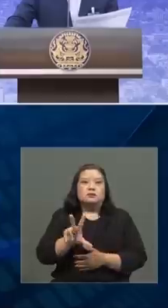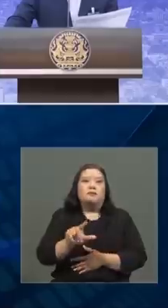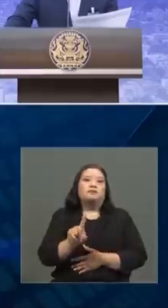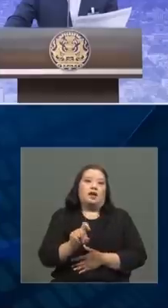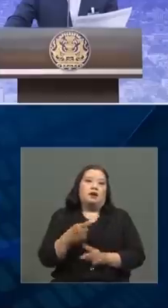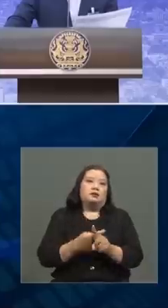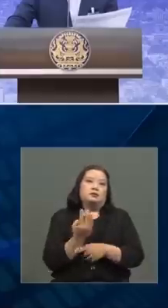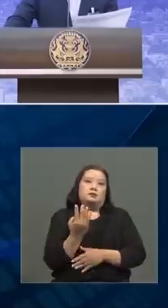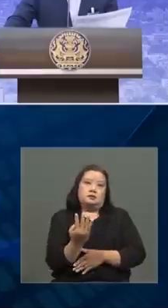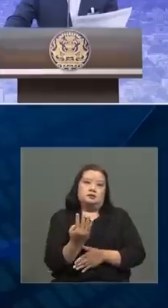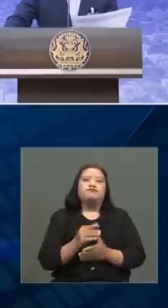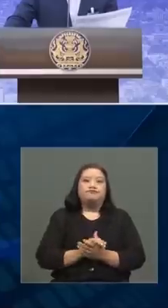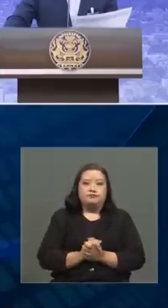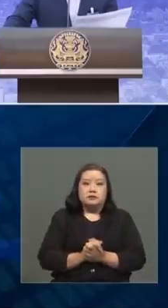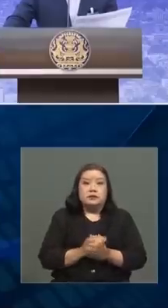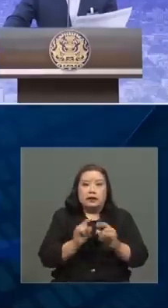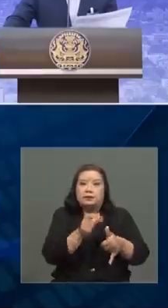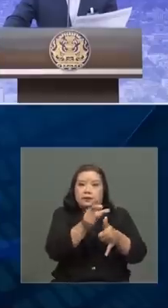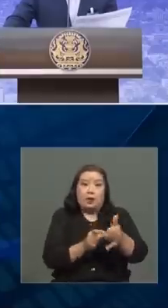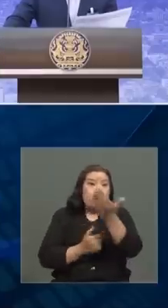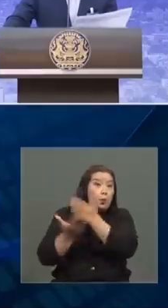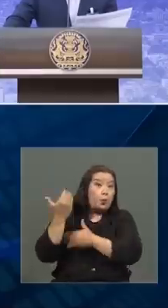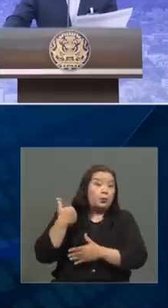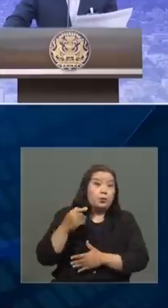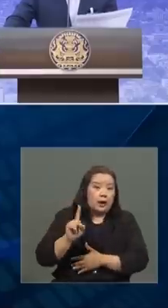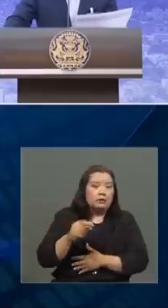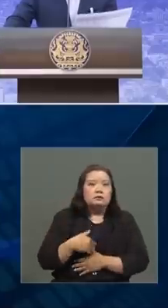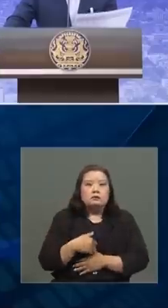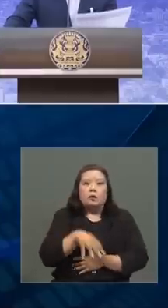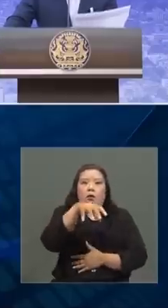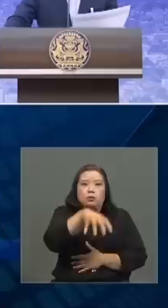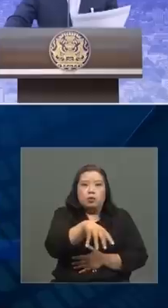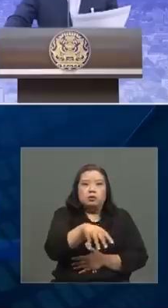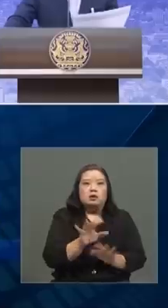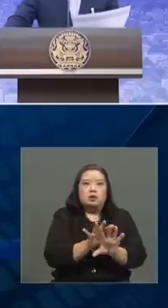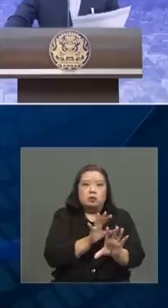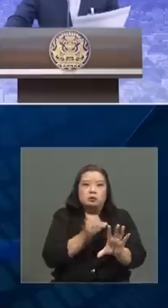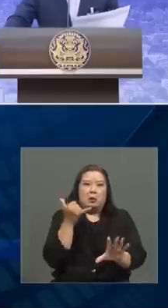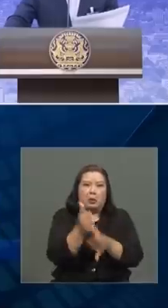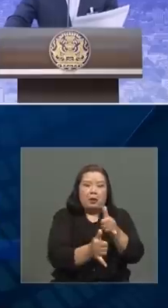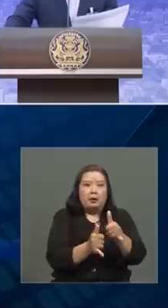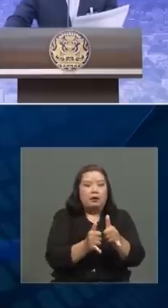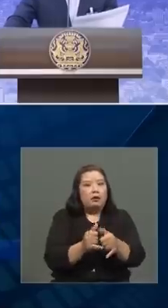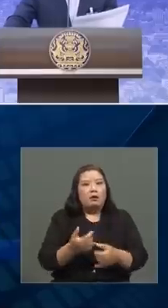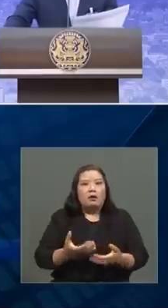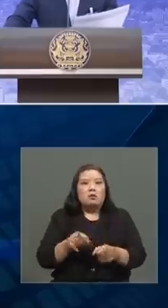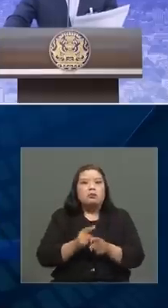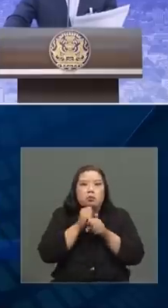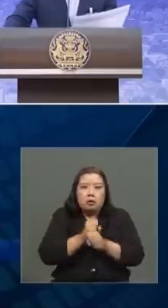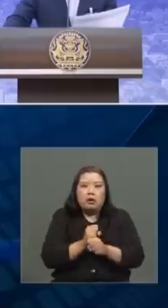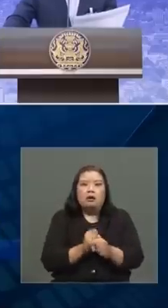เขามีประวัตินี้ก็คือเดินทางไปสถานที่แออัดนะครับเป็นสูงอายุเรามีโรคประจำตัวราย